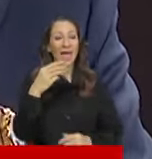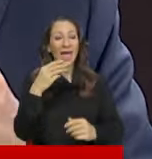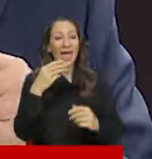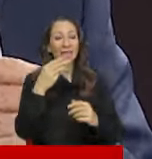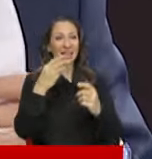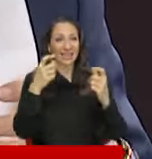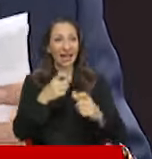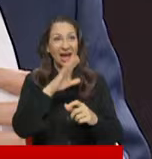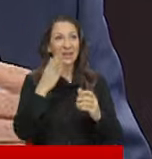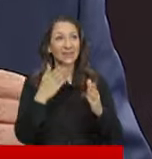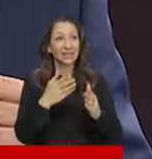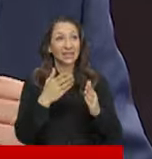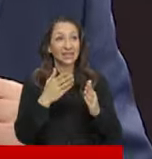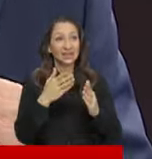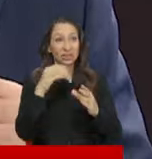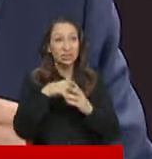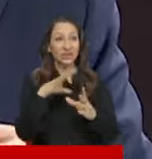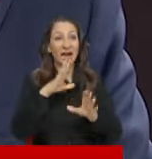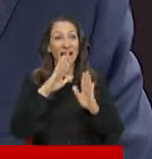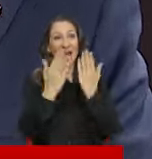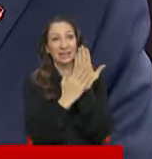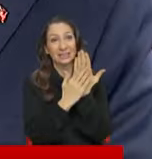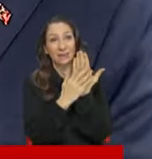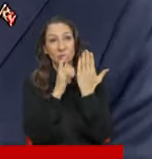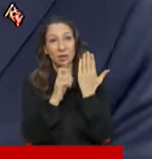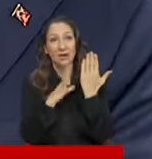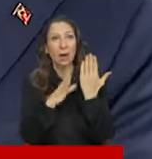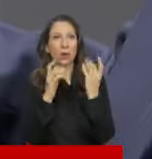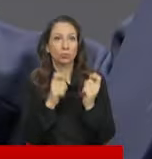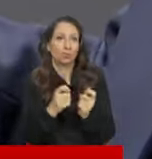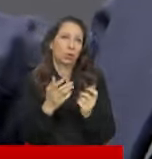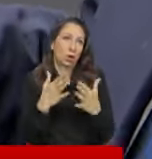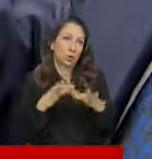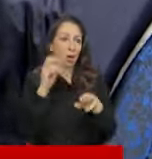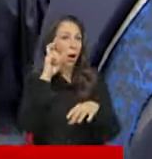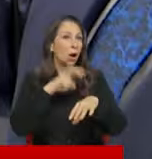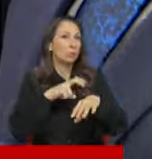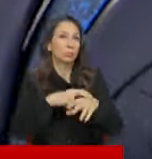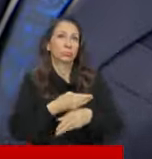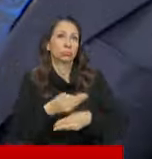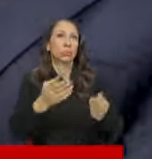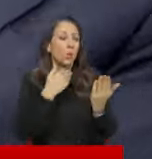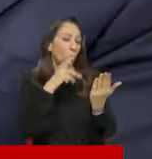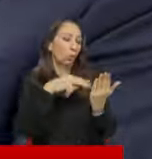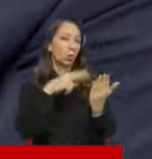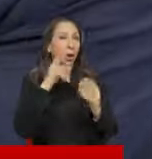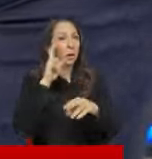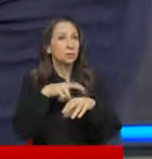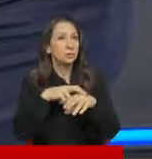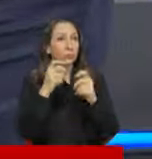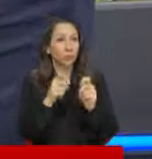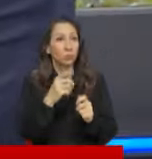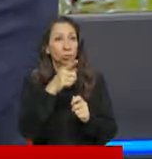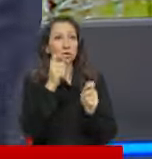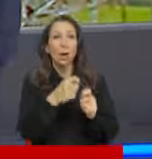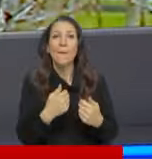pideci her yaptıktan sonra bir de arkasında da vaatler var hani hazır yapmışken bir hatırlatalım tabi hazır yapmışken yaptığımız işleri hatırlatıyoruz